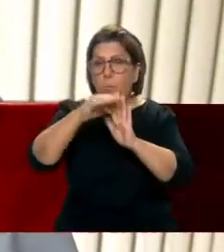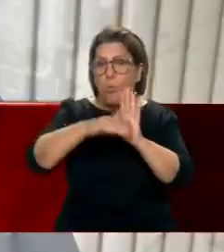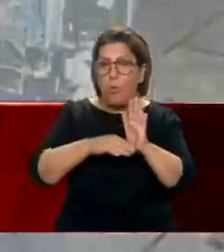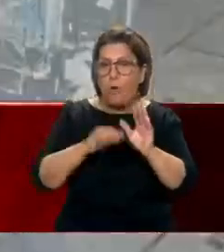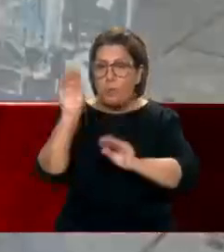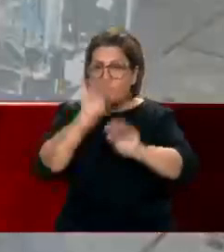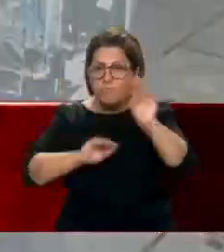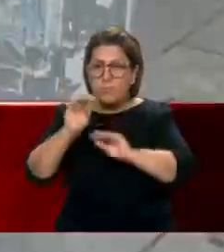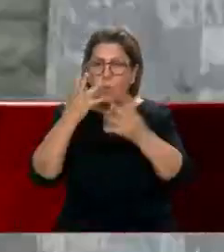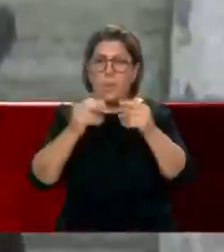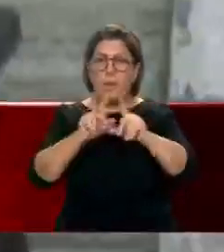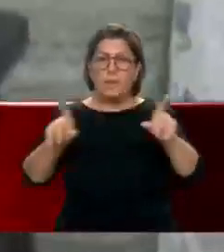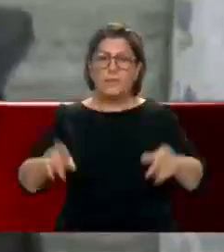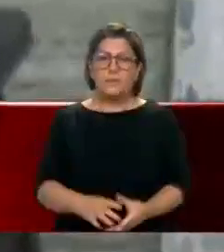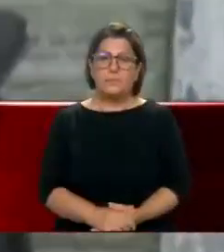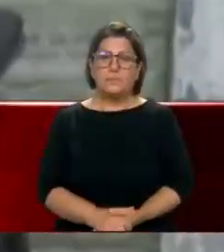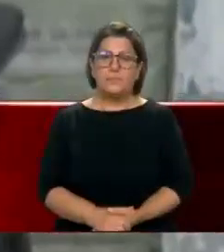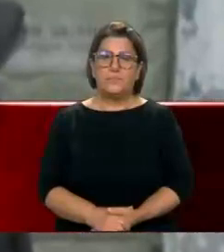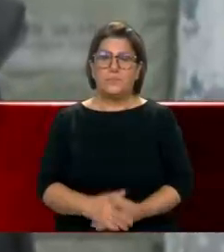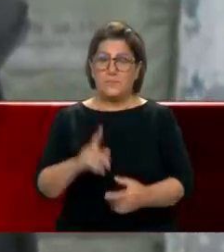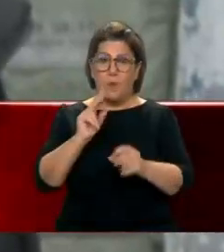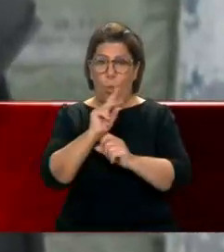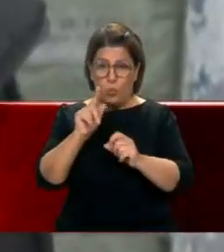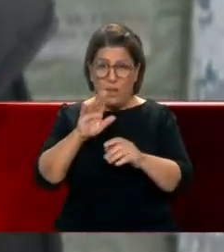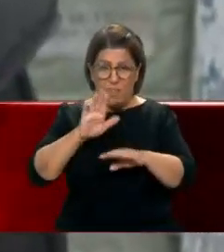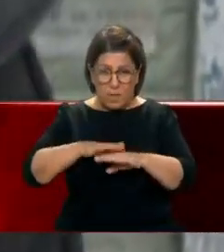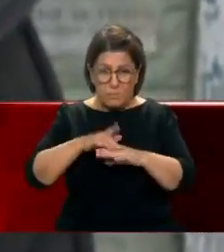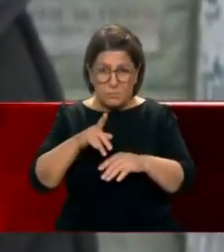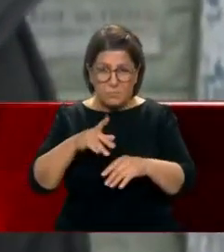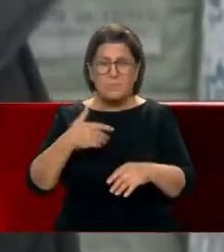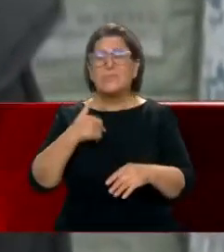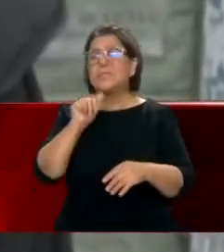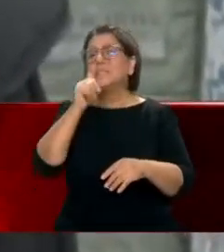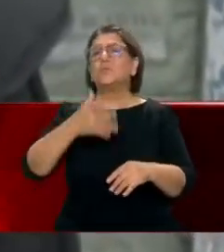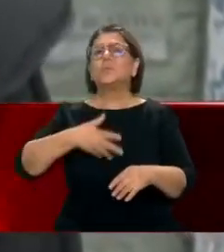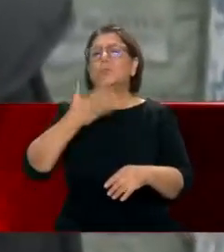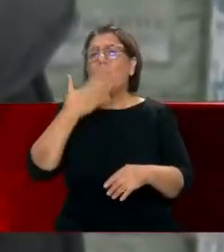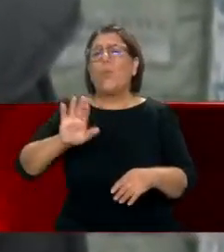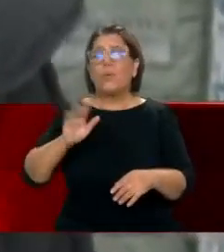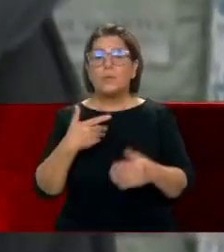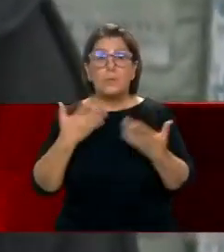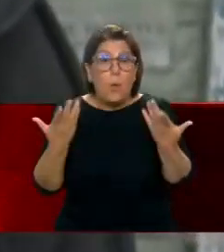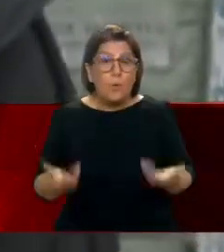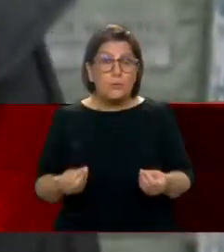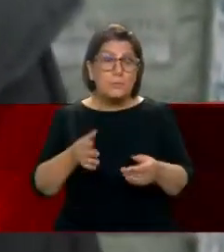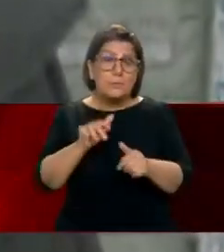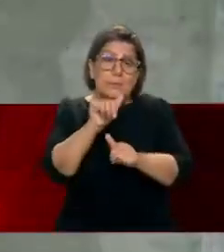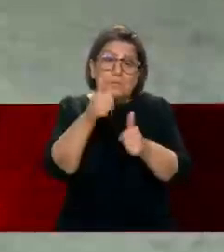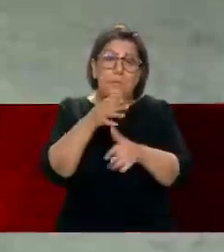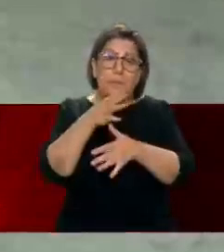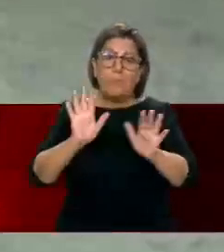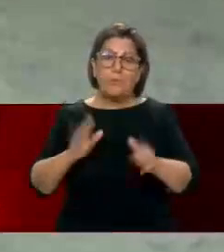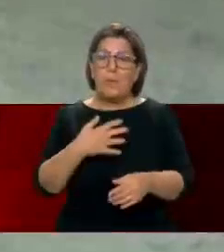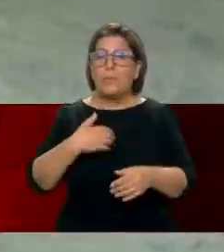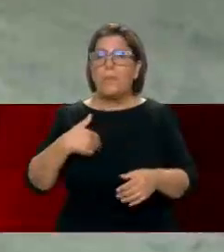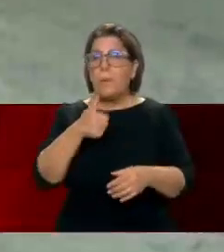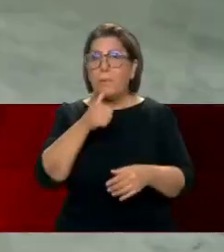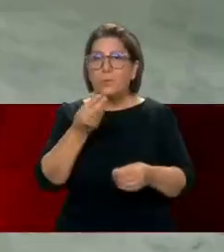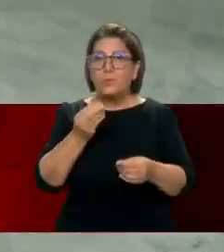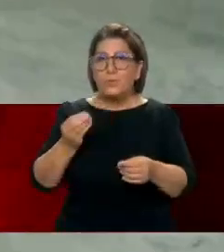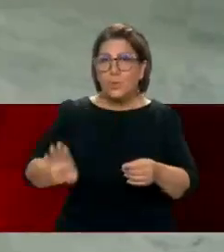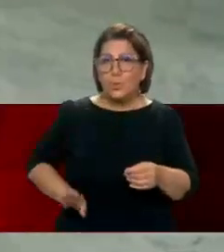belirlememiz gerekiyor. Oturasın yok. Evet. Ödevi yapasın yok. Hiç yok. Ne olacak? Hiç bilmiyorum. Anne baba